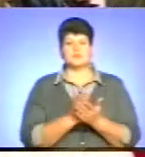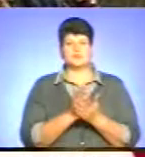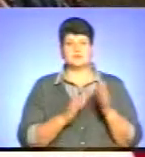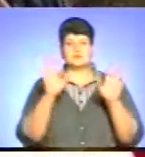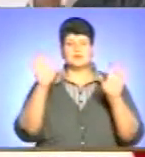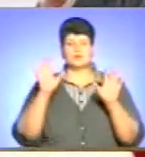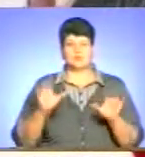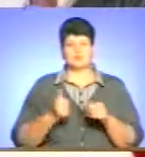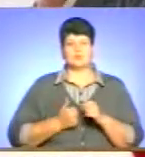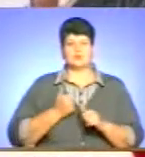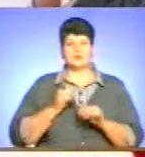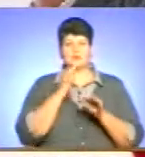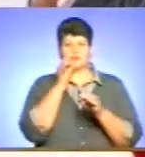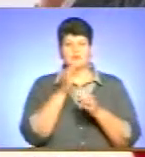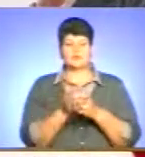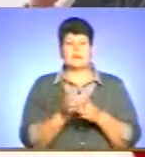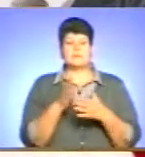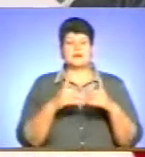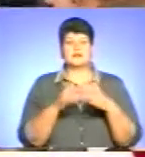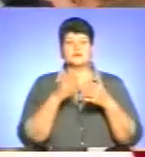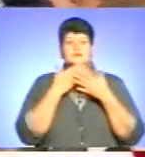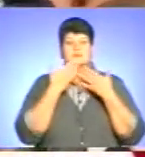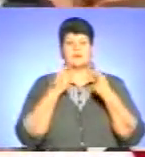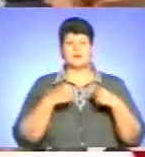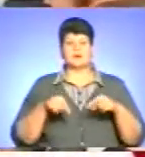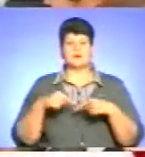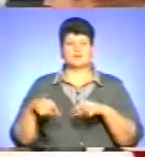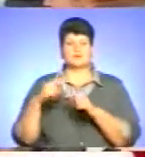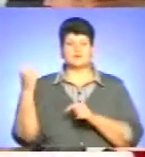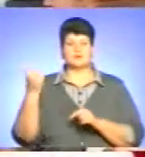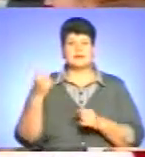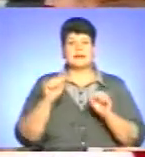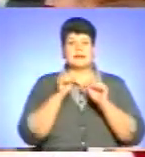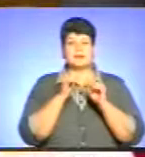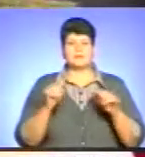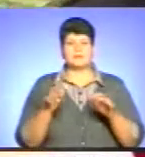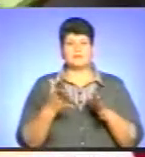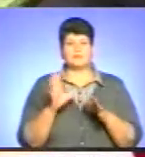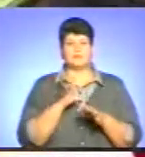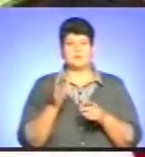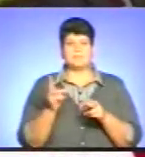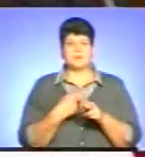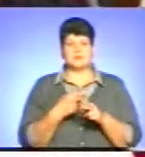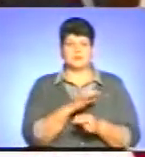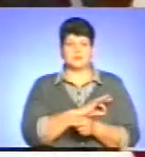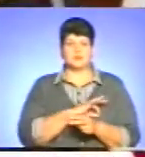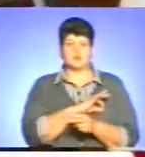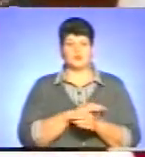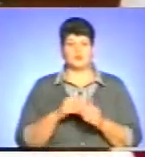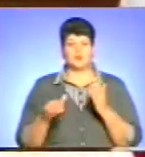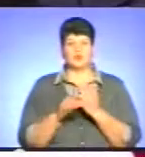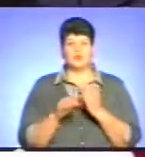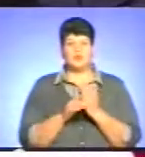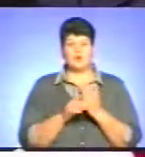і відповідально. Практично не існує такої галузі господарства, яка могла б обійтися без компетентної юридичної допомоги